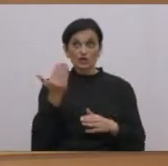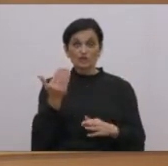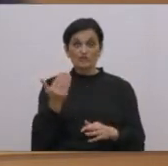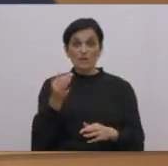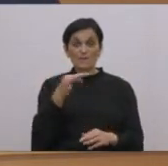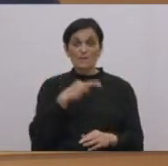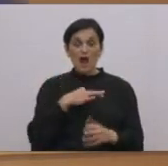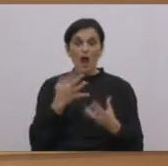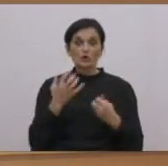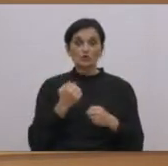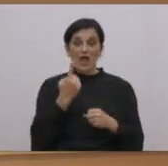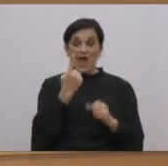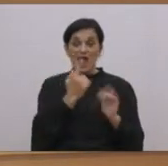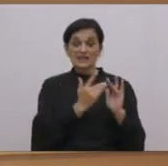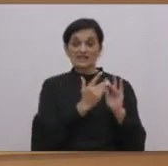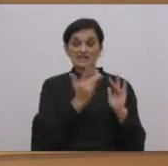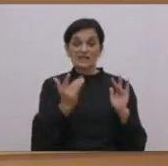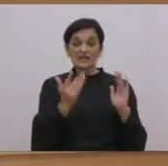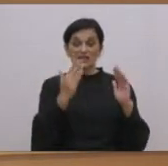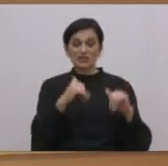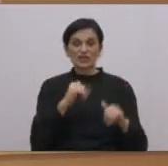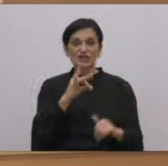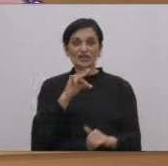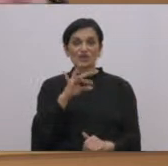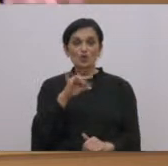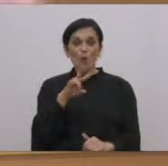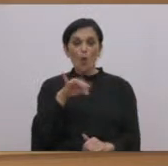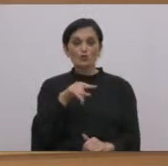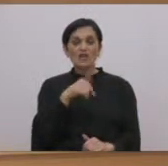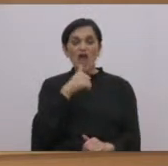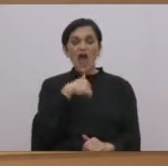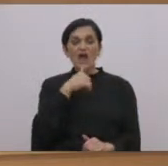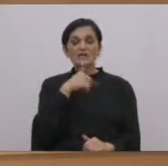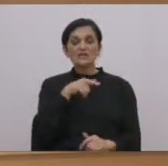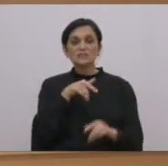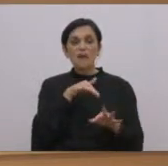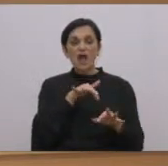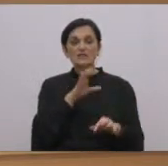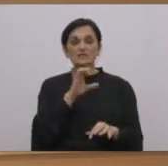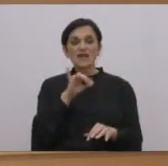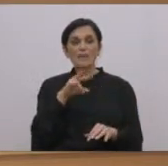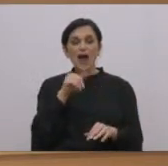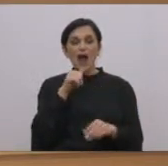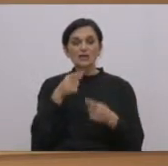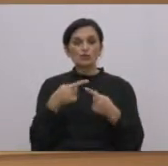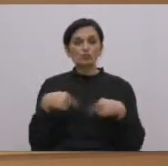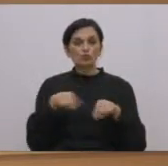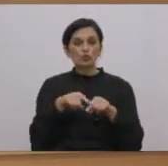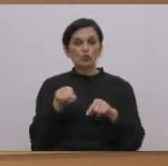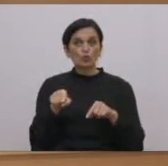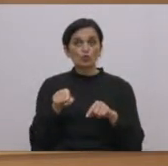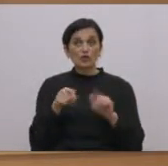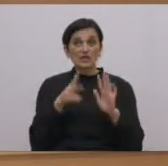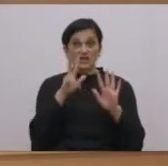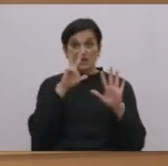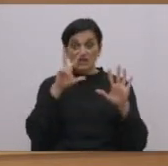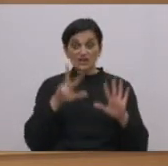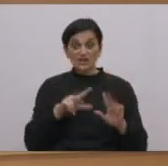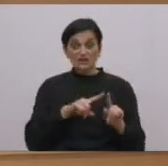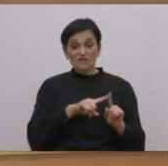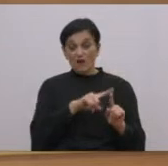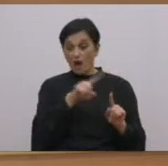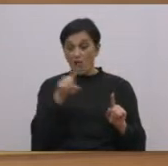პასუხი, ერთი ხიდი რომ ჩაიგრა რიონზე, ექსპერტიზას აწარმოებს სამხარაოლის ეს ბიურო. 8 თვის